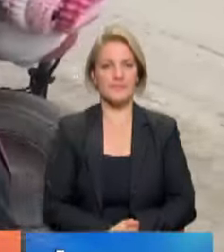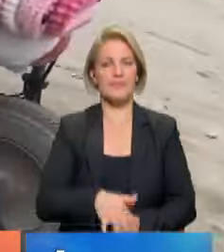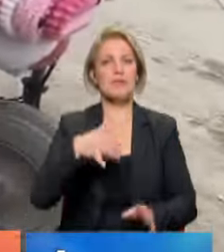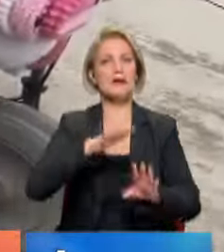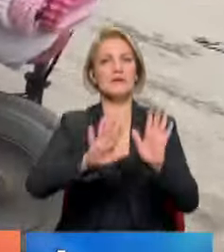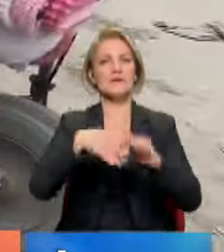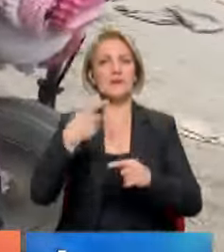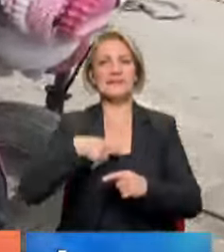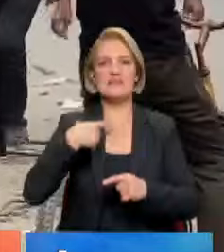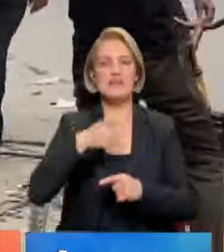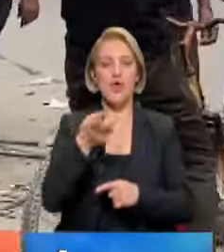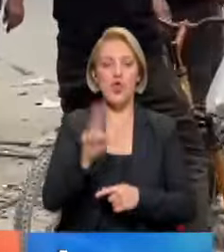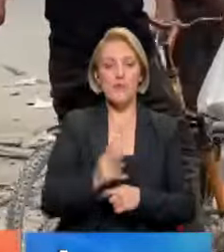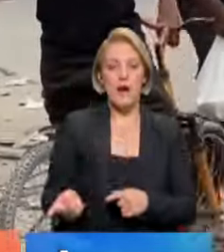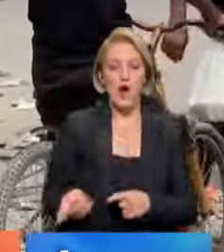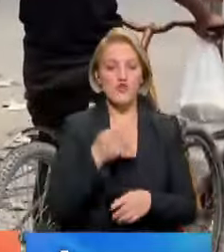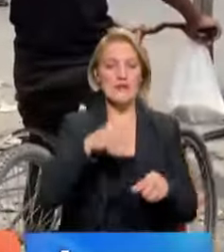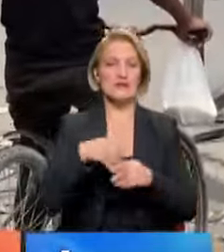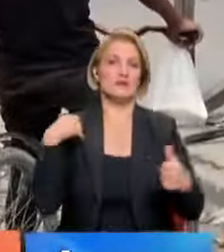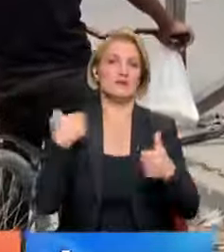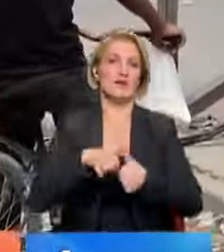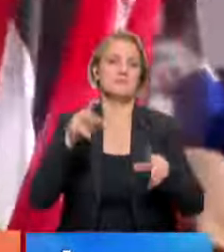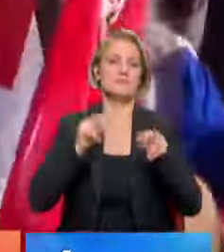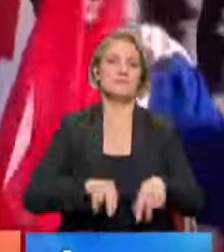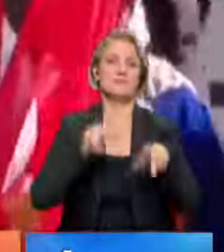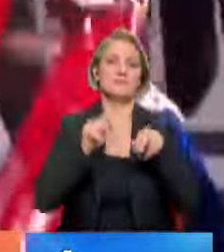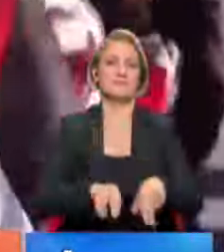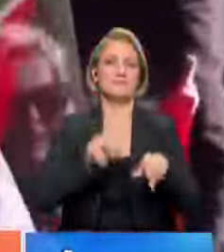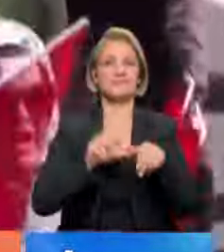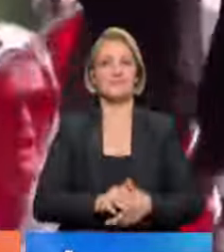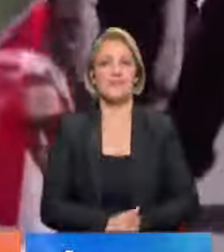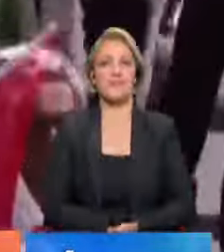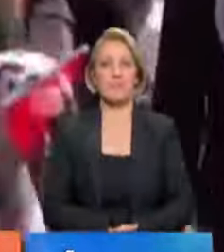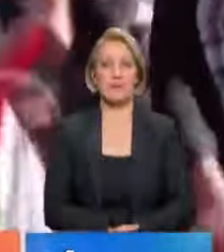Saldırılar sonrası siviller ölümden kaçmak için bir kez daha yollara düştü.